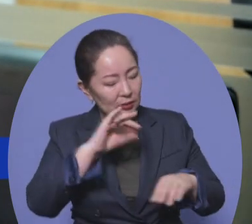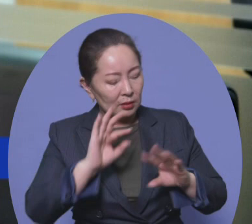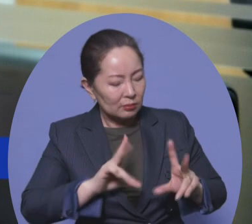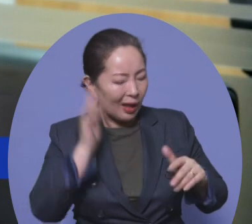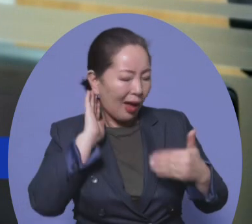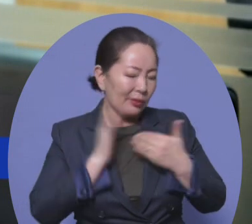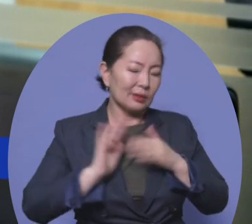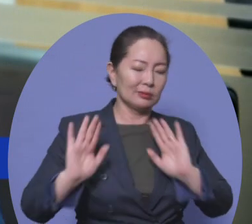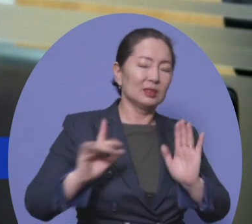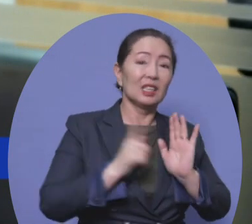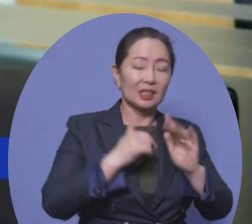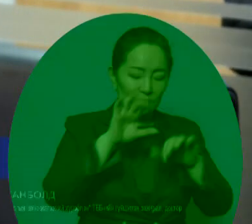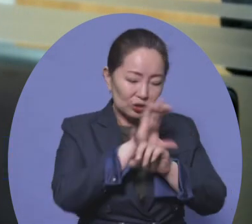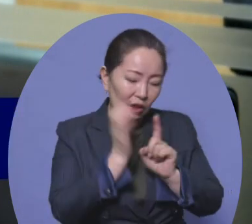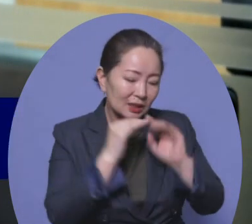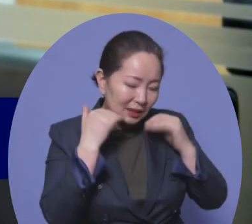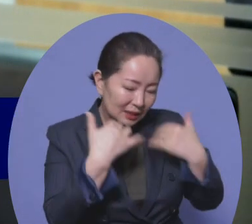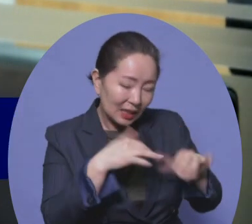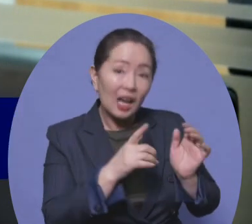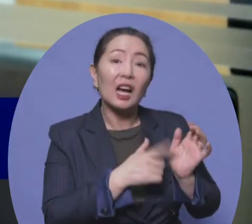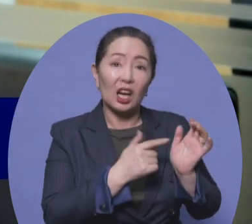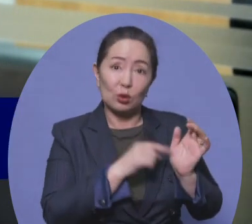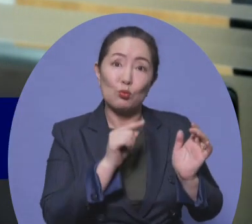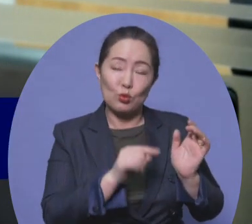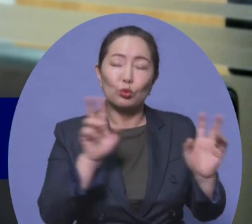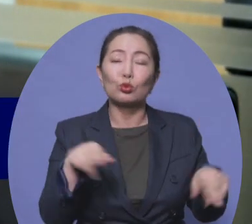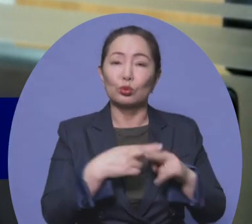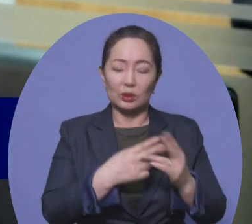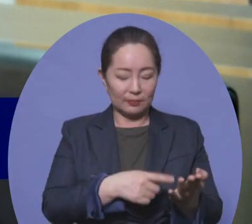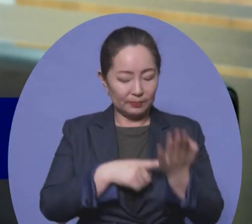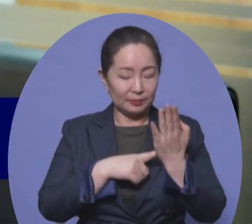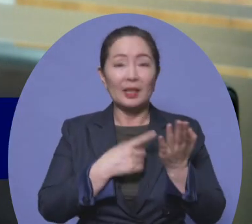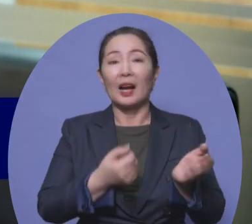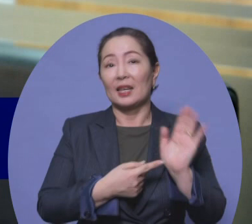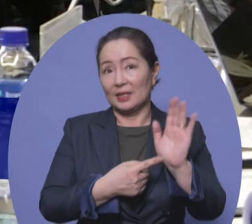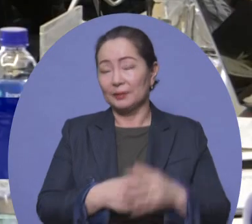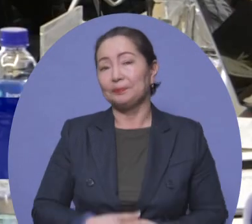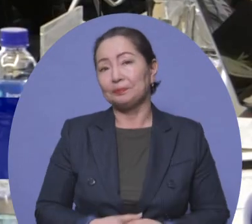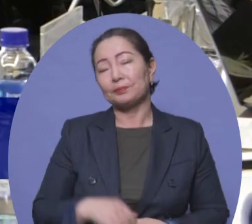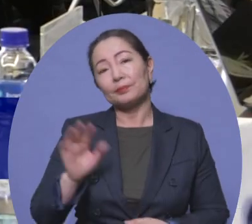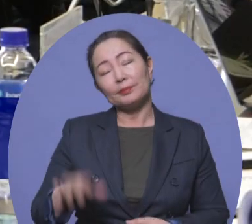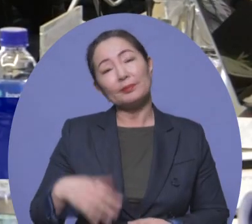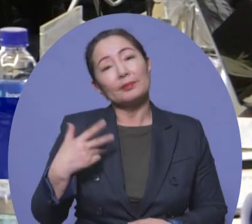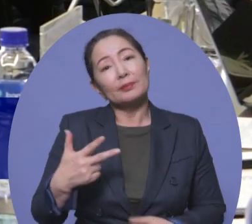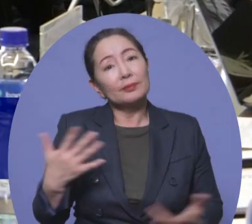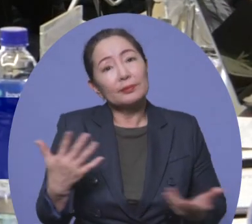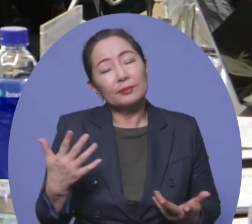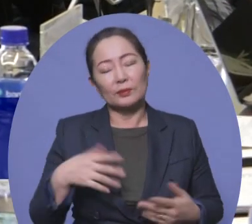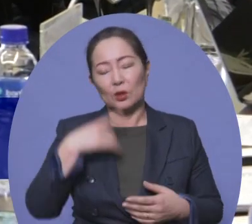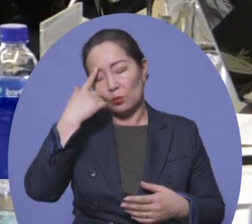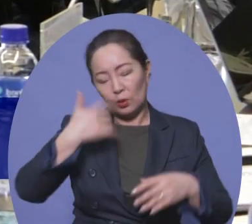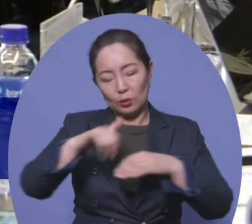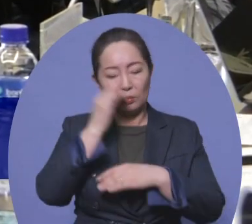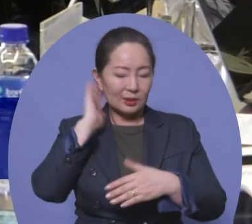соёлыг авлигаас амьд байх соёлыг төлөвшүүлэх шаардлагатай болж байна гэсэн үгэлдээ талсуулгаан зүгс гарсан байна. А дараагийн судалгаа бол Монгол улсын